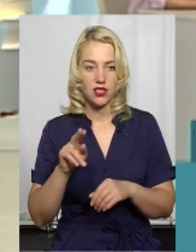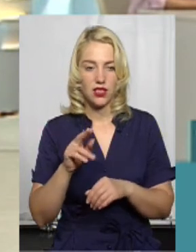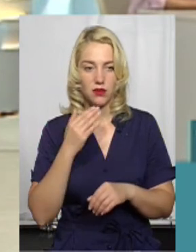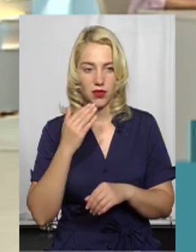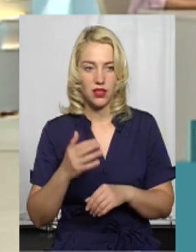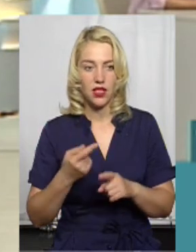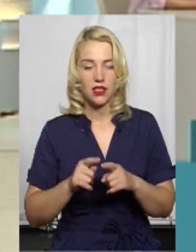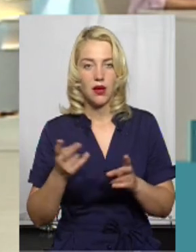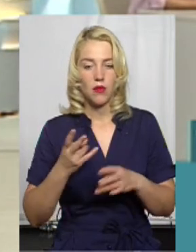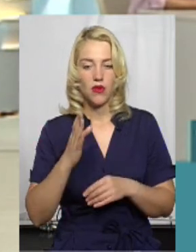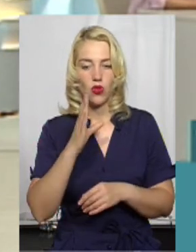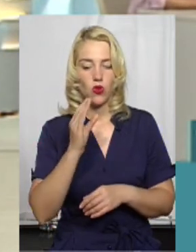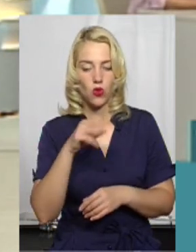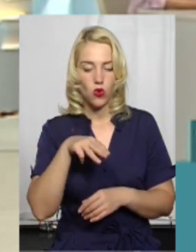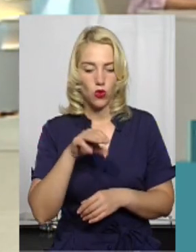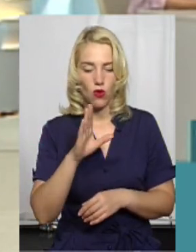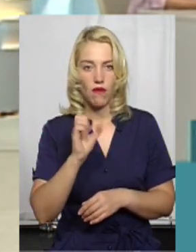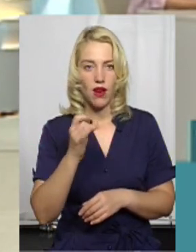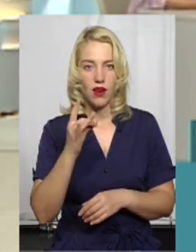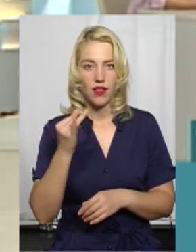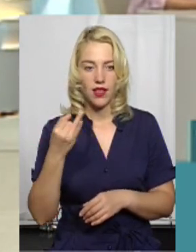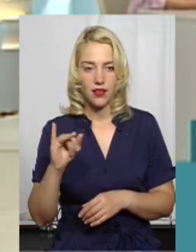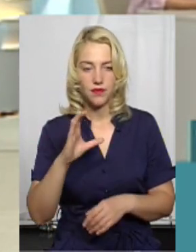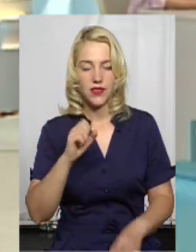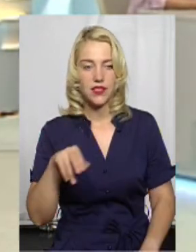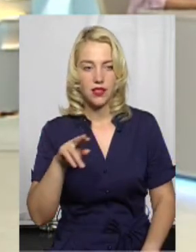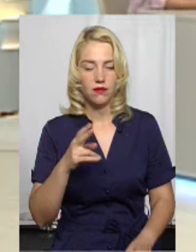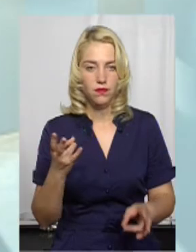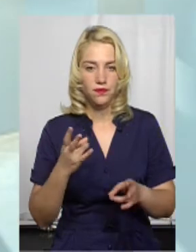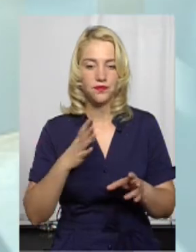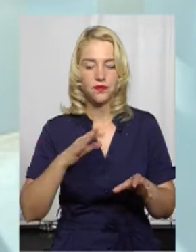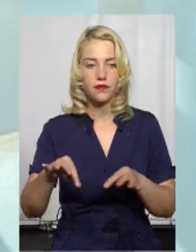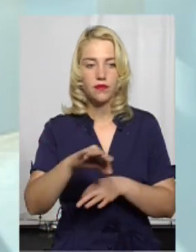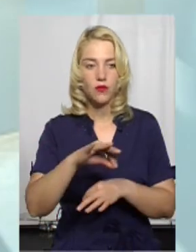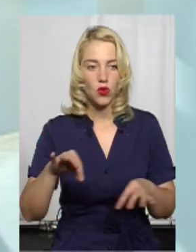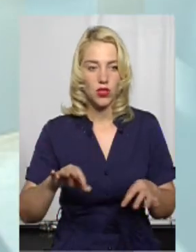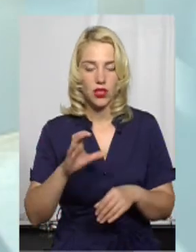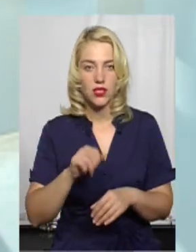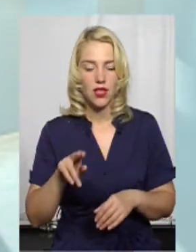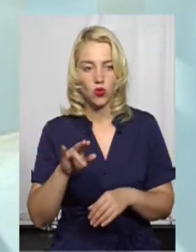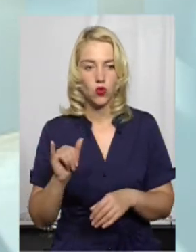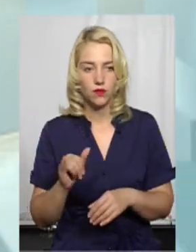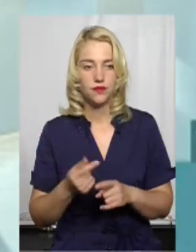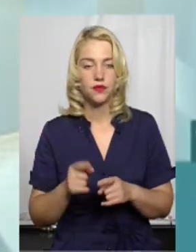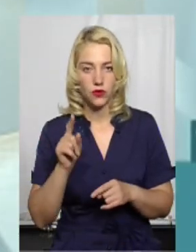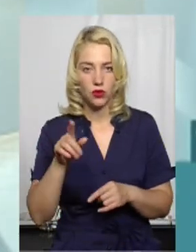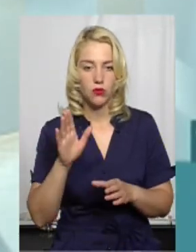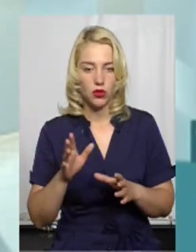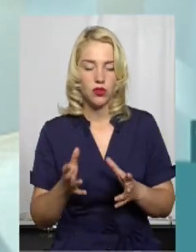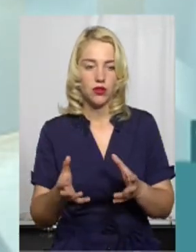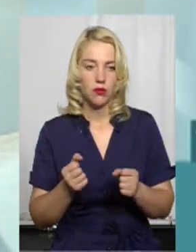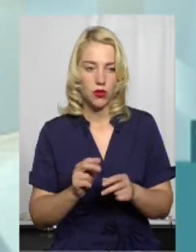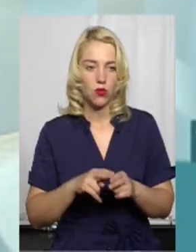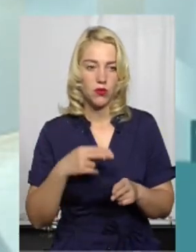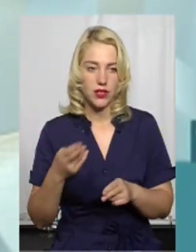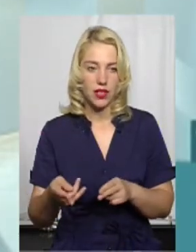Це має бути товарний сад, має бути проєкт саду. І тоді отримує людина